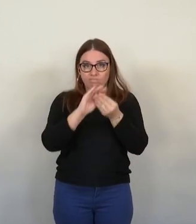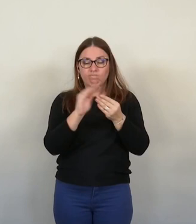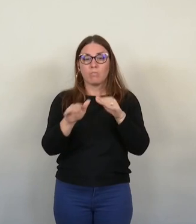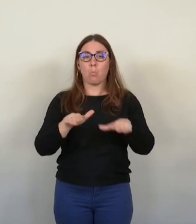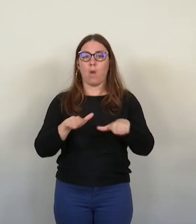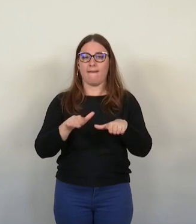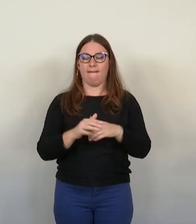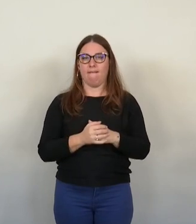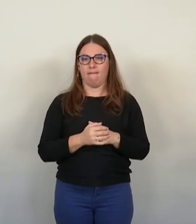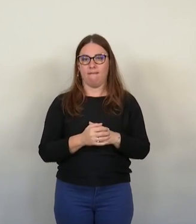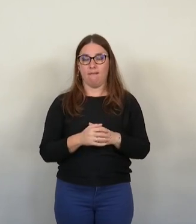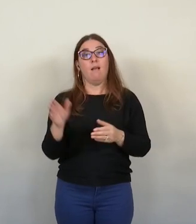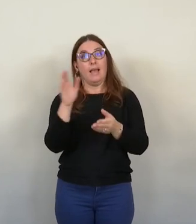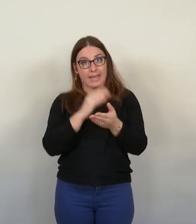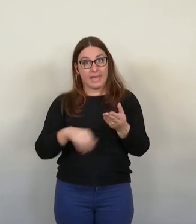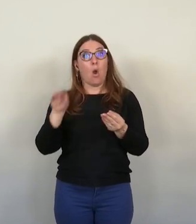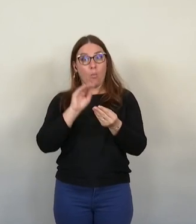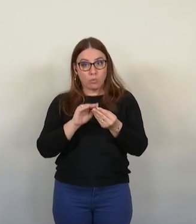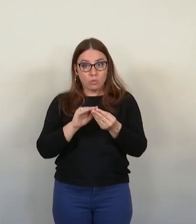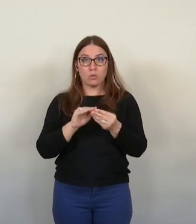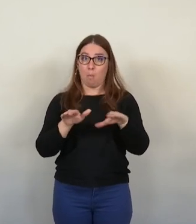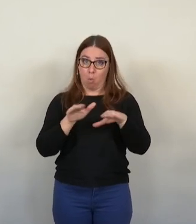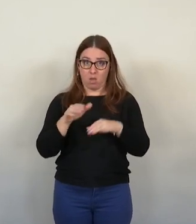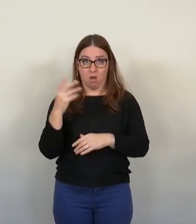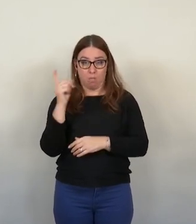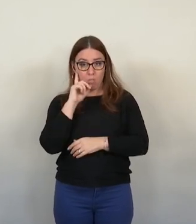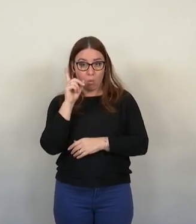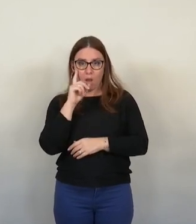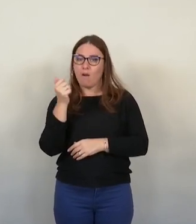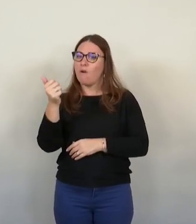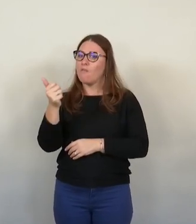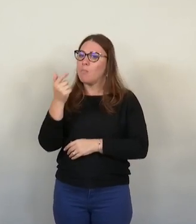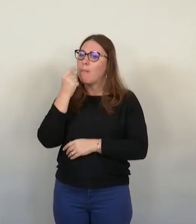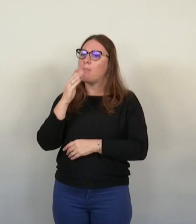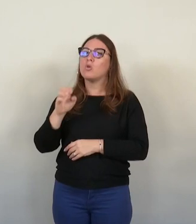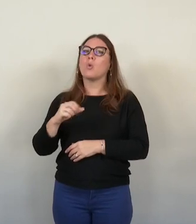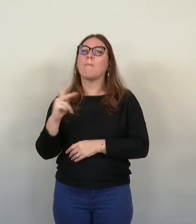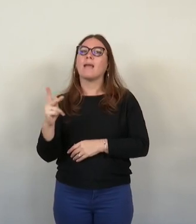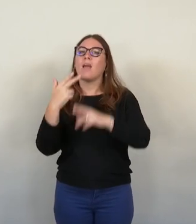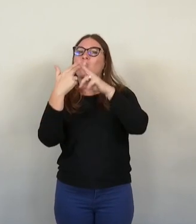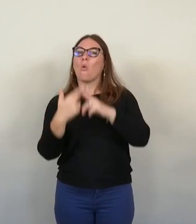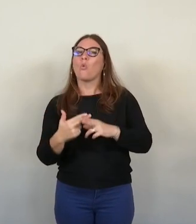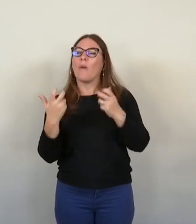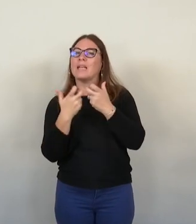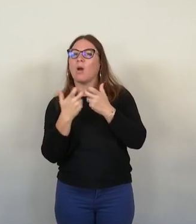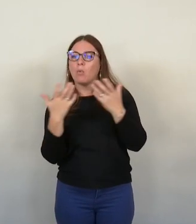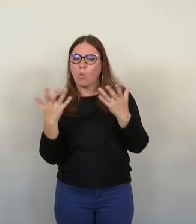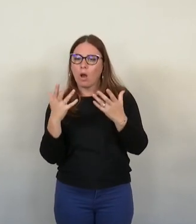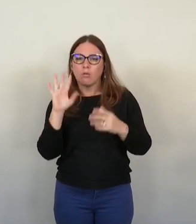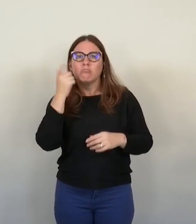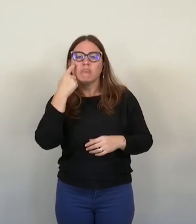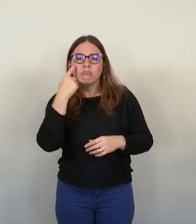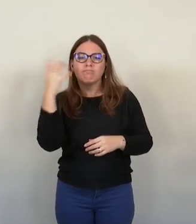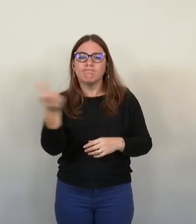forcior d'autant plus sur les moyens que vous avveit cité monsieur Bach l'idée que j'ai entendu à la